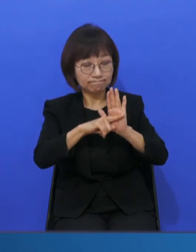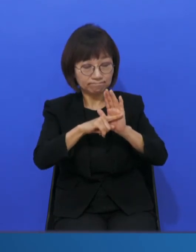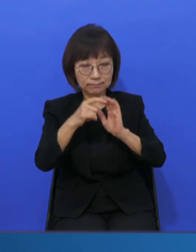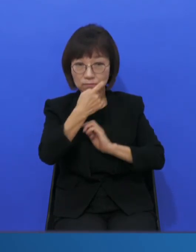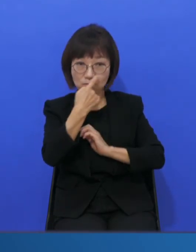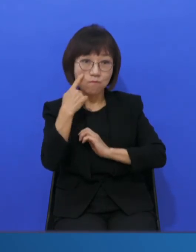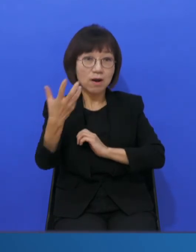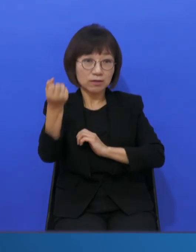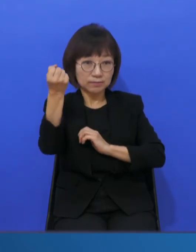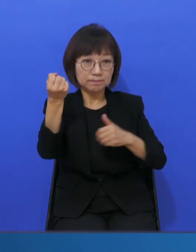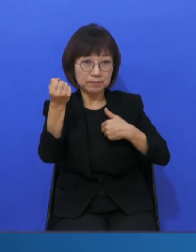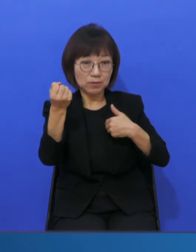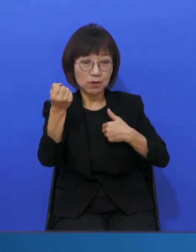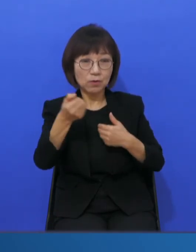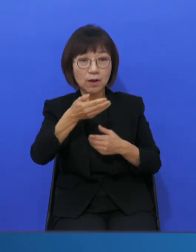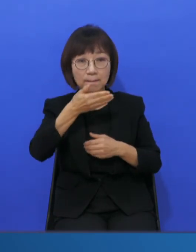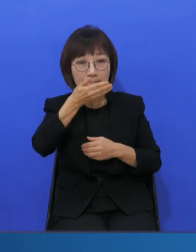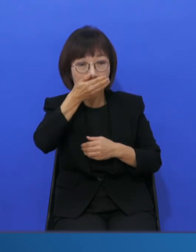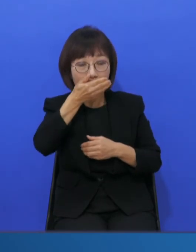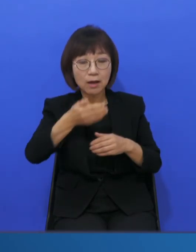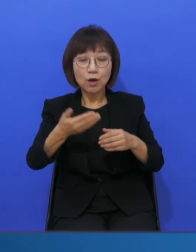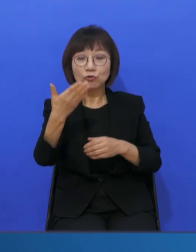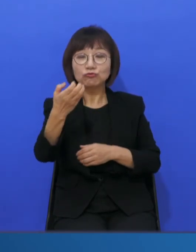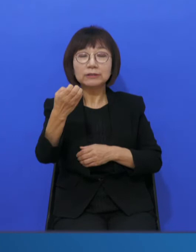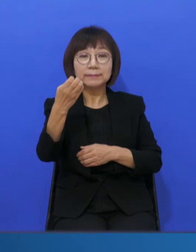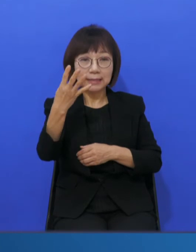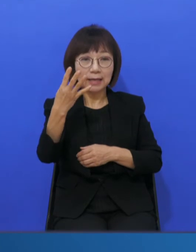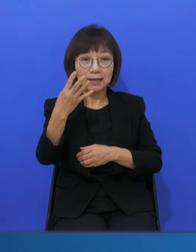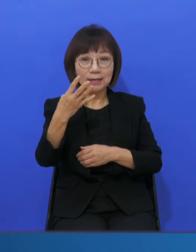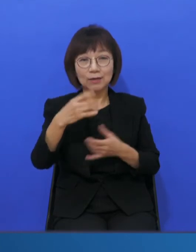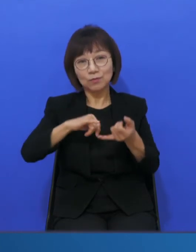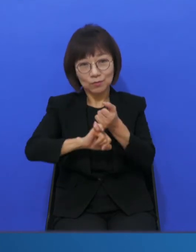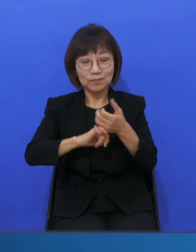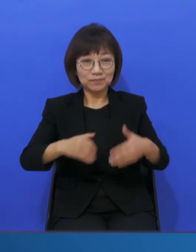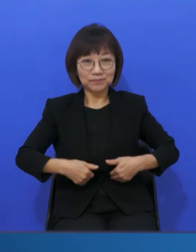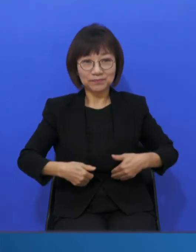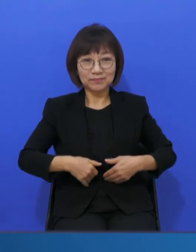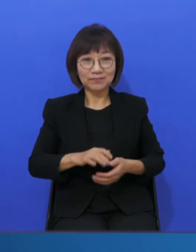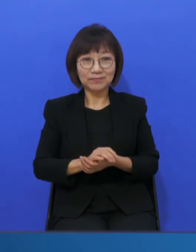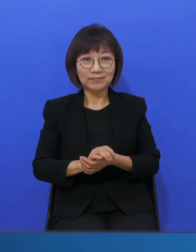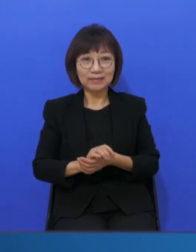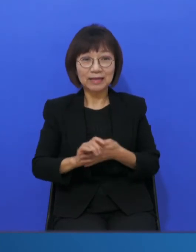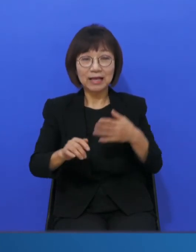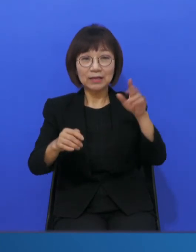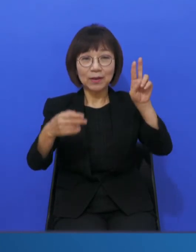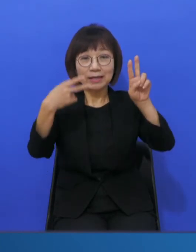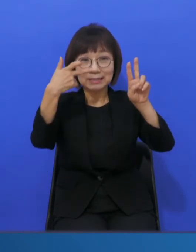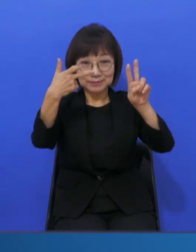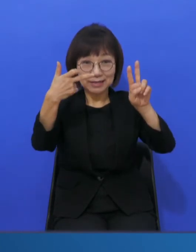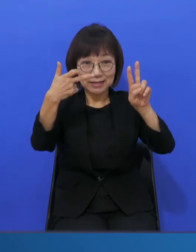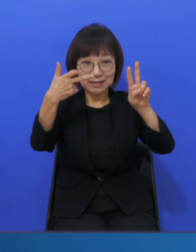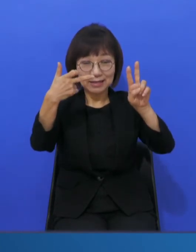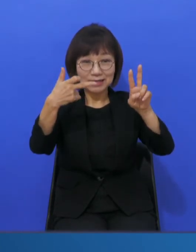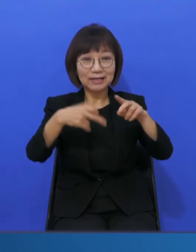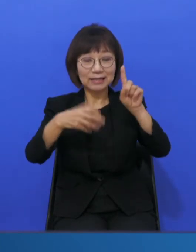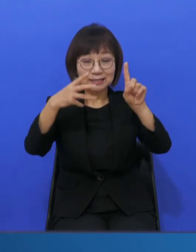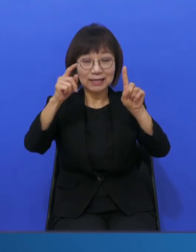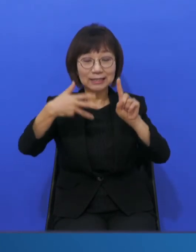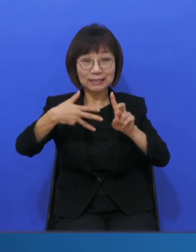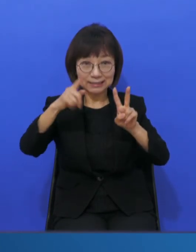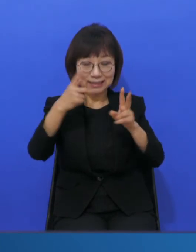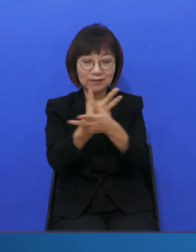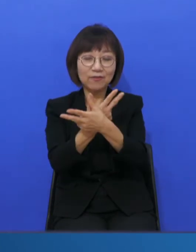받아야 하며 KF94 마스크를 착용해야 합니다. 이어 17일엔 1차와 2차로 나누어